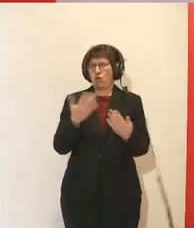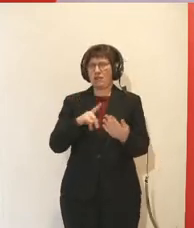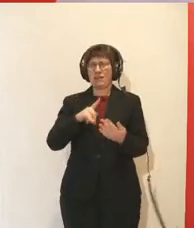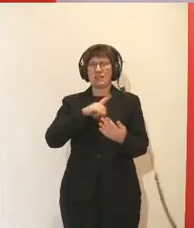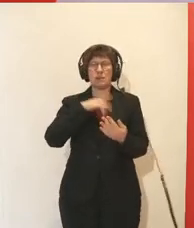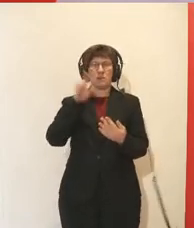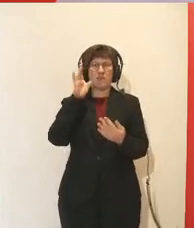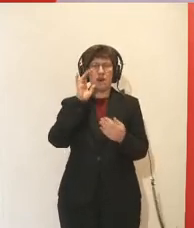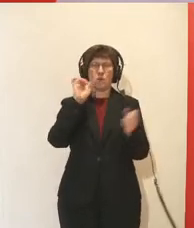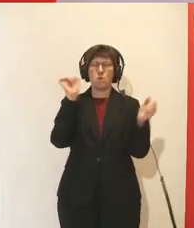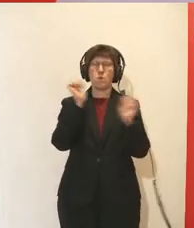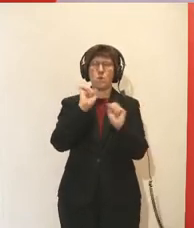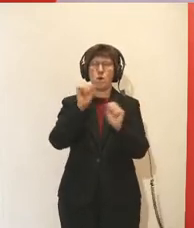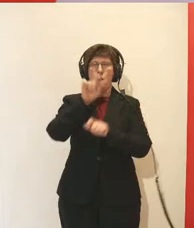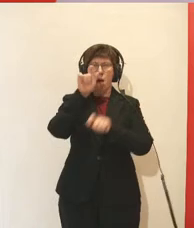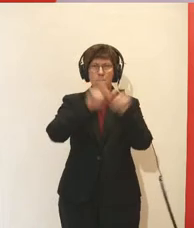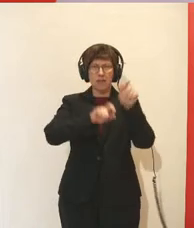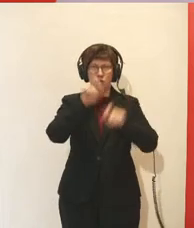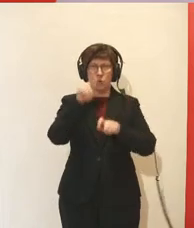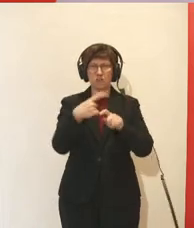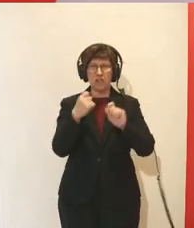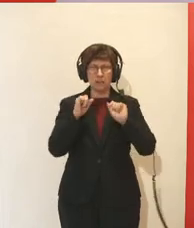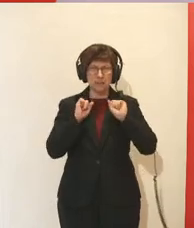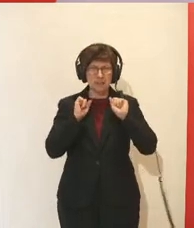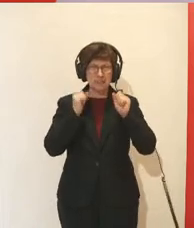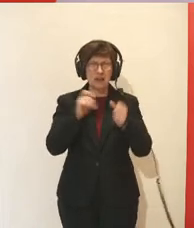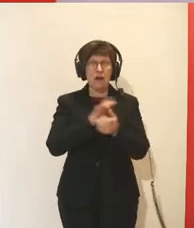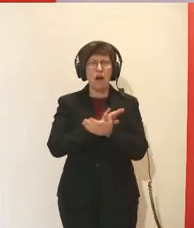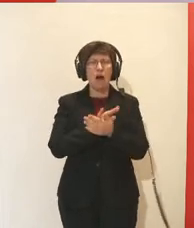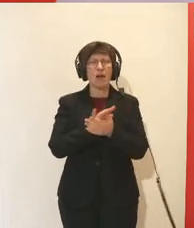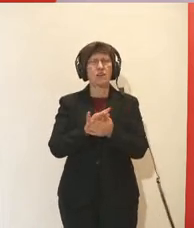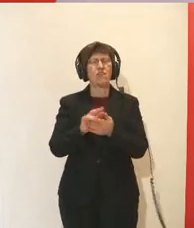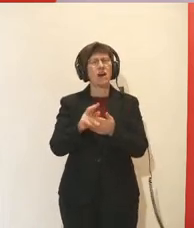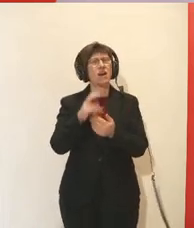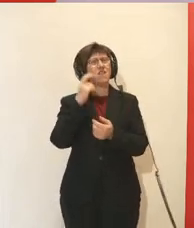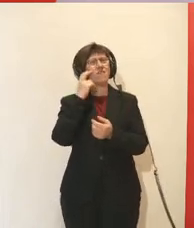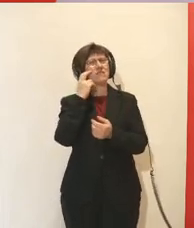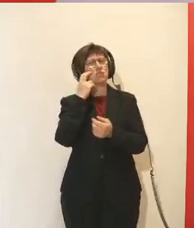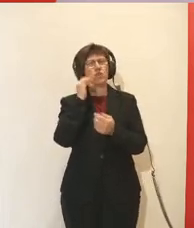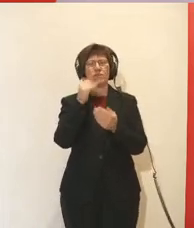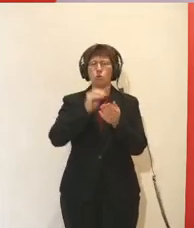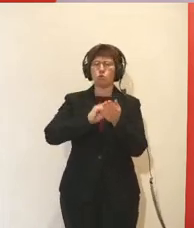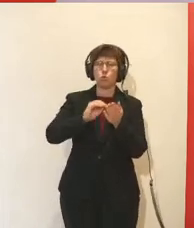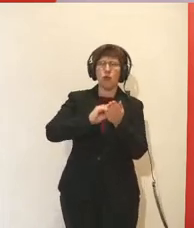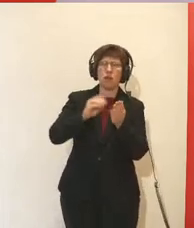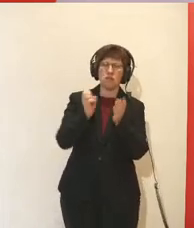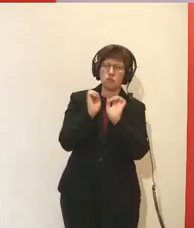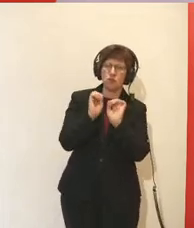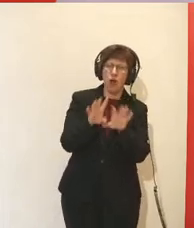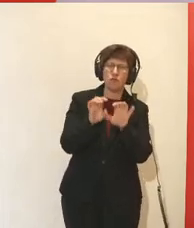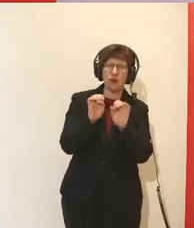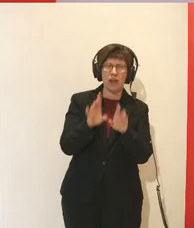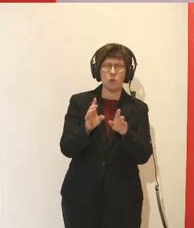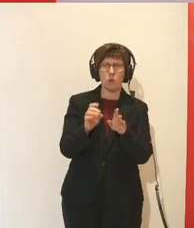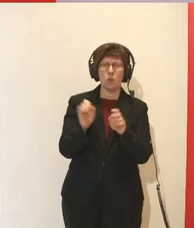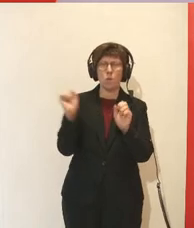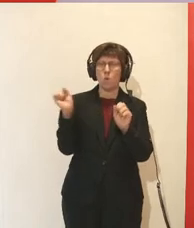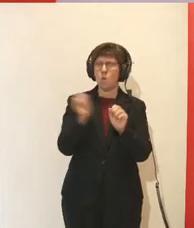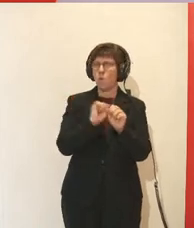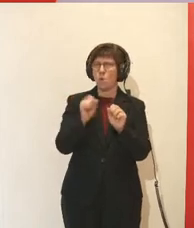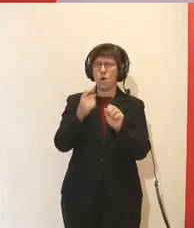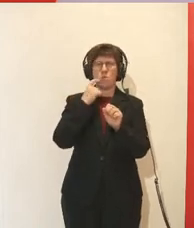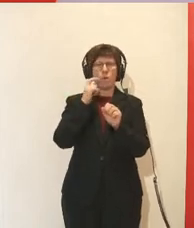ich gehört habe wie stark auch personen die sich engagieren einfach nur mit der wissenschaftlichen oder journalistischen aufklärung wie stark die